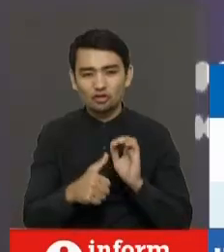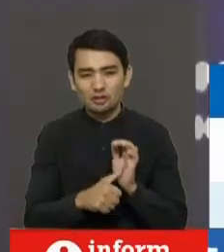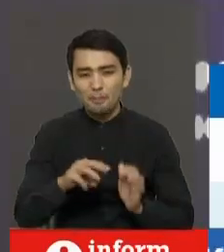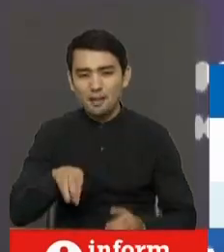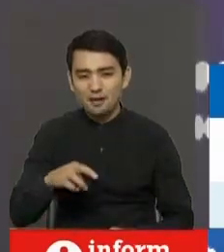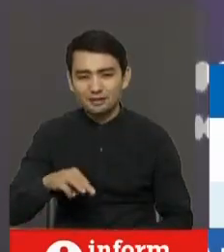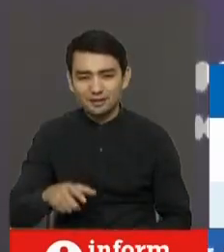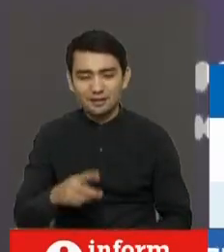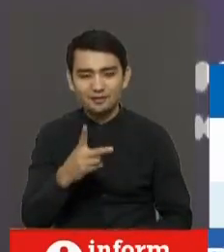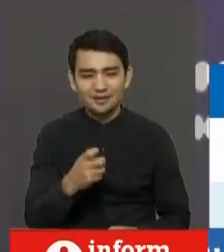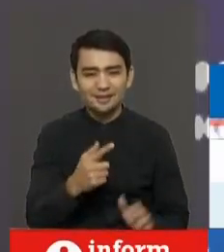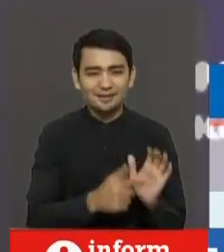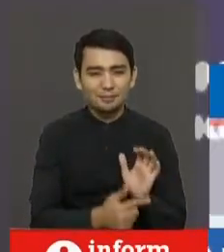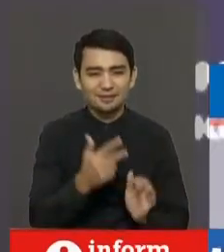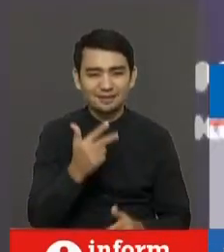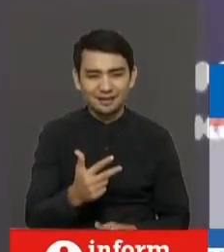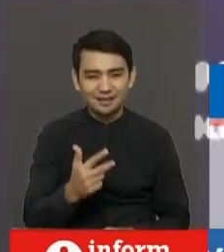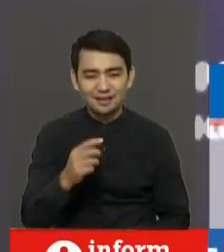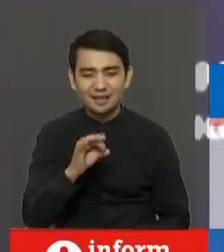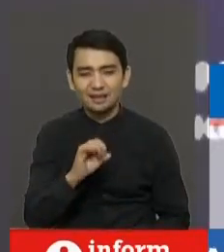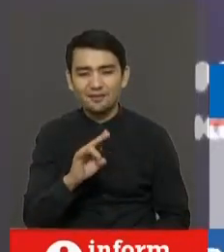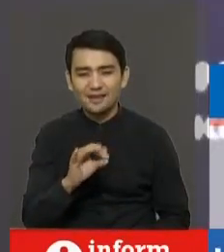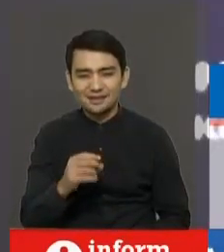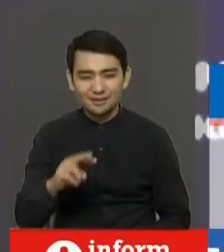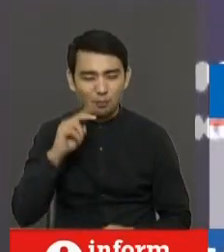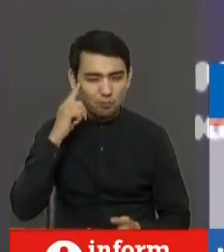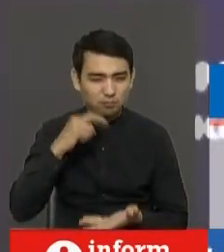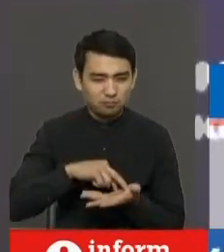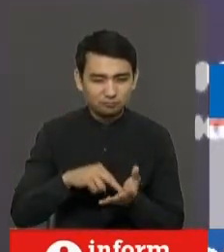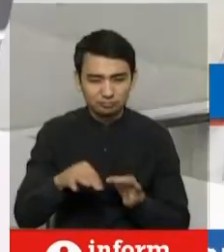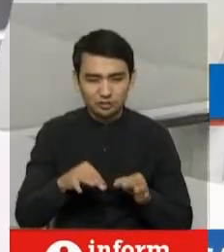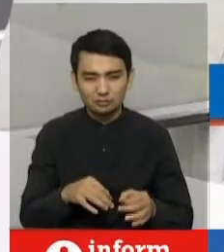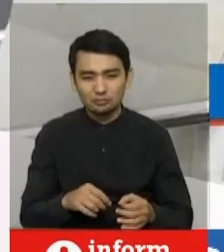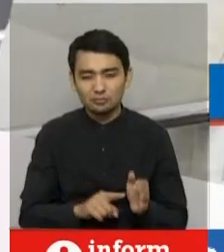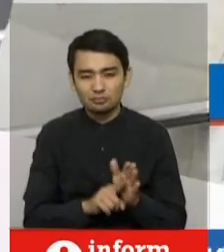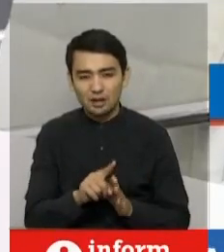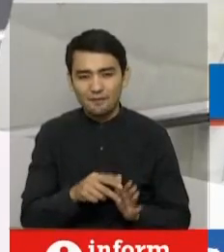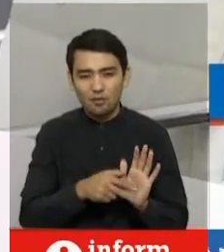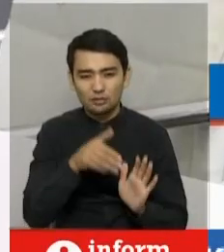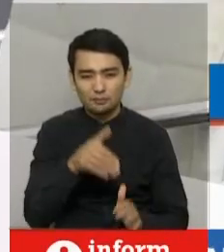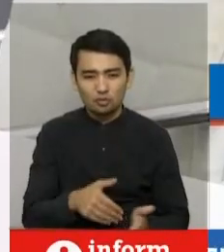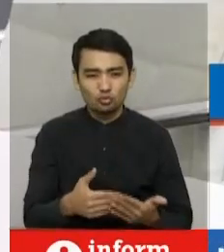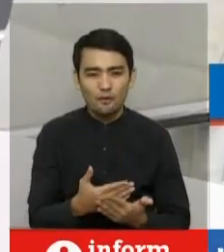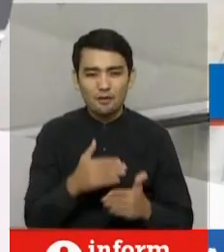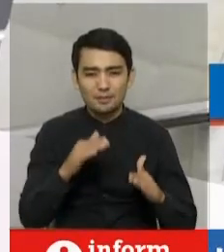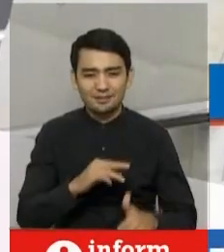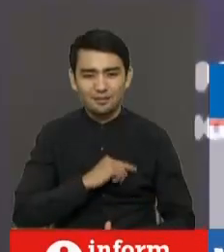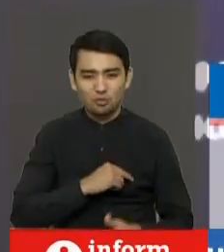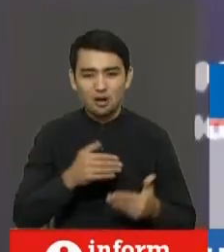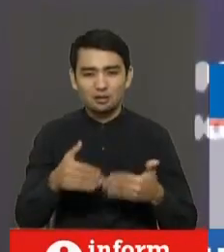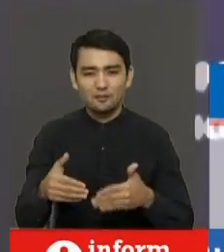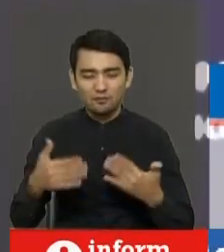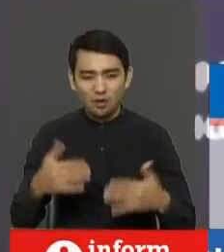құрайтын 273 инвестициялық жоба іске асырылып, 8000-нан аса жаңа жұмыс орындары ашылды.